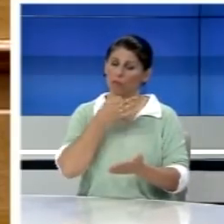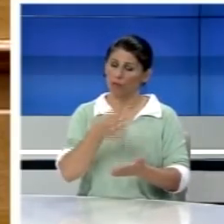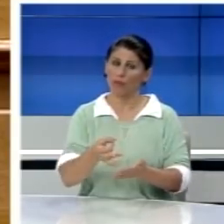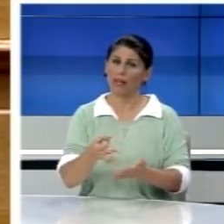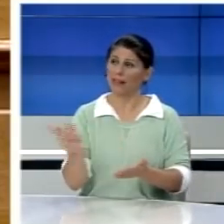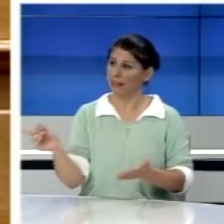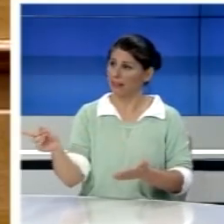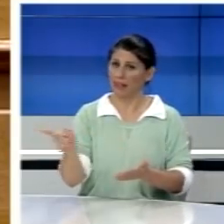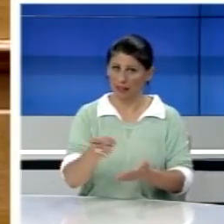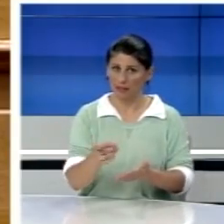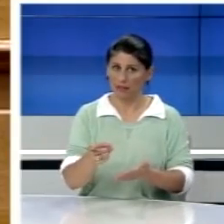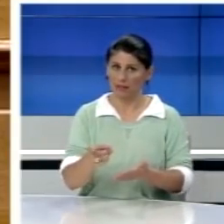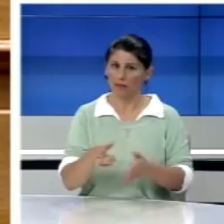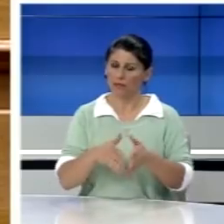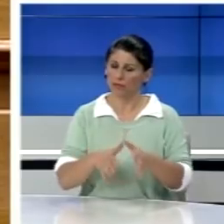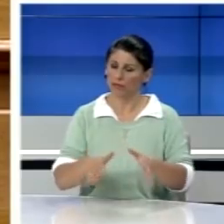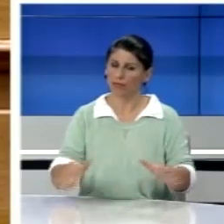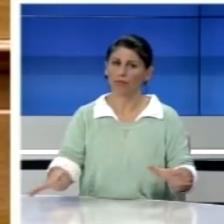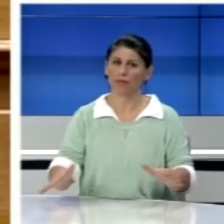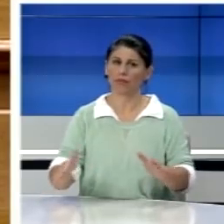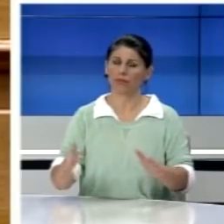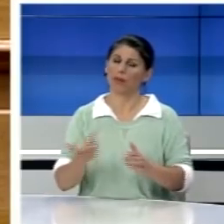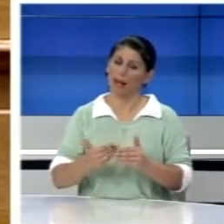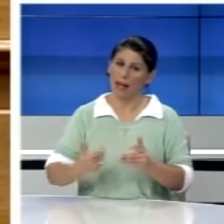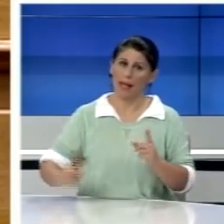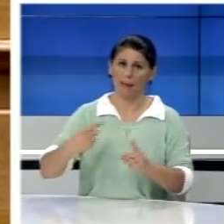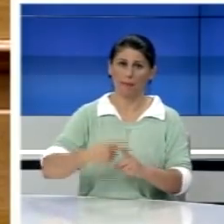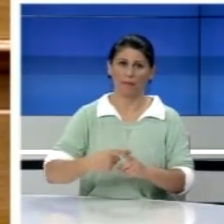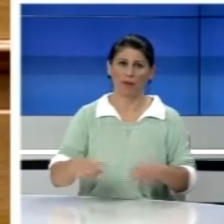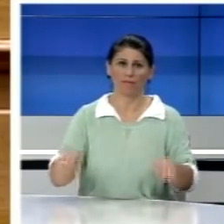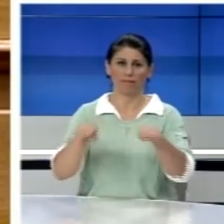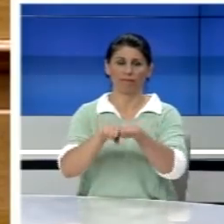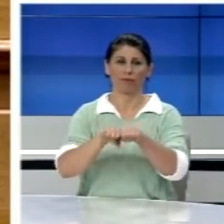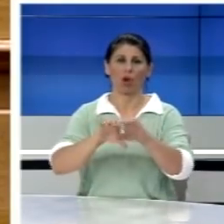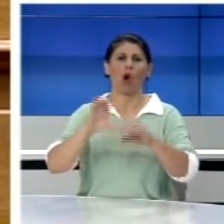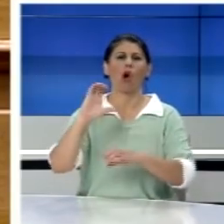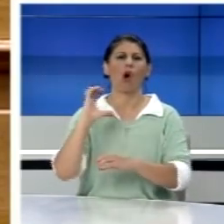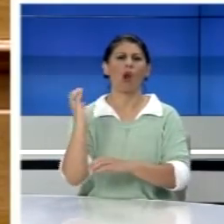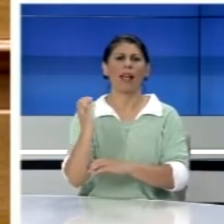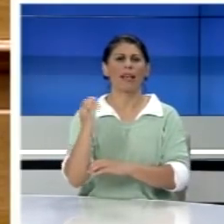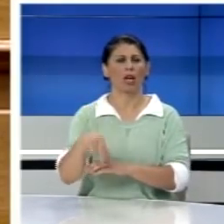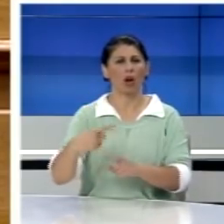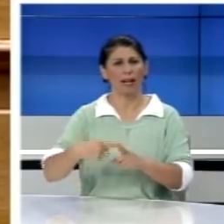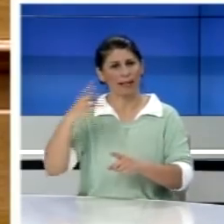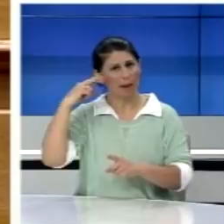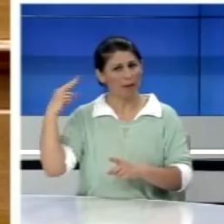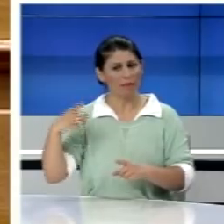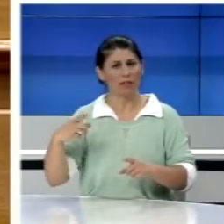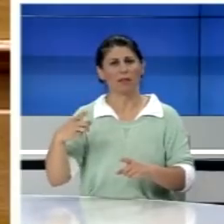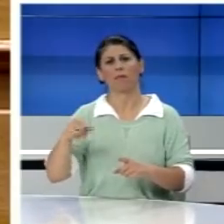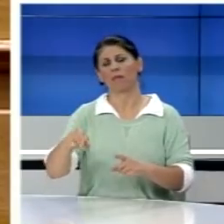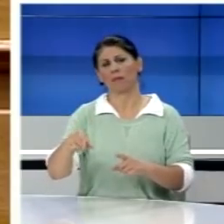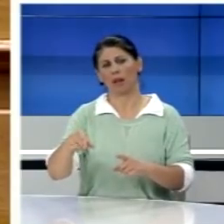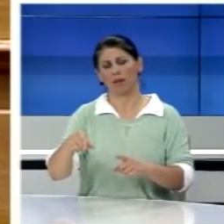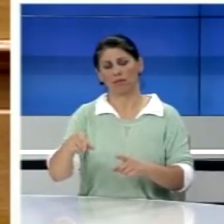επικαλεστήκατε κι εσείς για να προωθήσετε την παραπέρα εξίσωση των κολεγίων με τα ελληνικά πανεπιστήμια.